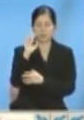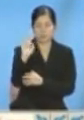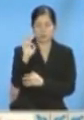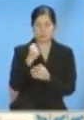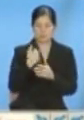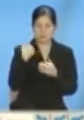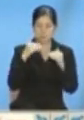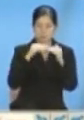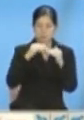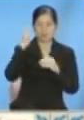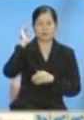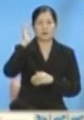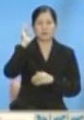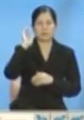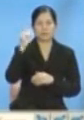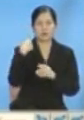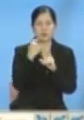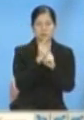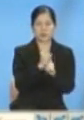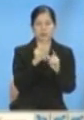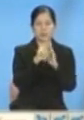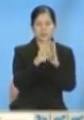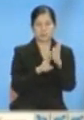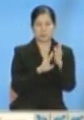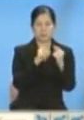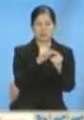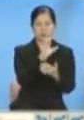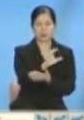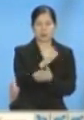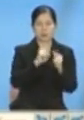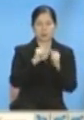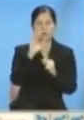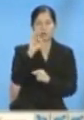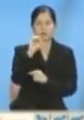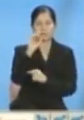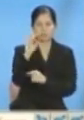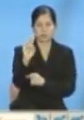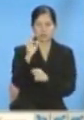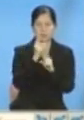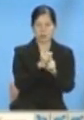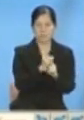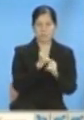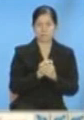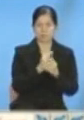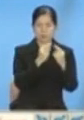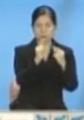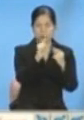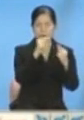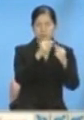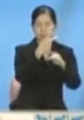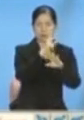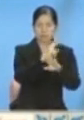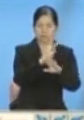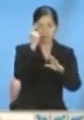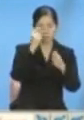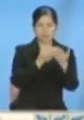ที่จะอภิปรายตามข้อบังคับข้อที่97ครับท่านประธานส่วนว่าท่านประธานจะใช้วินิจฉัย